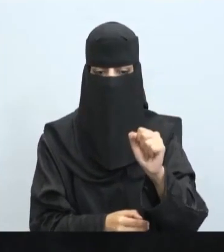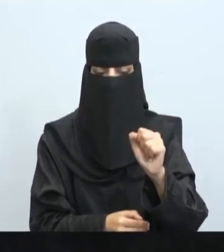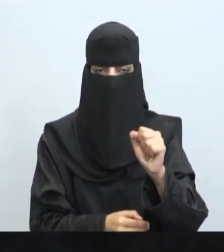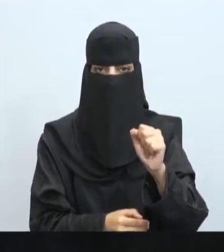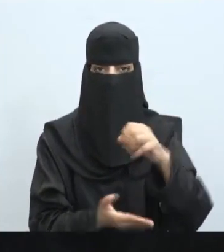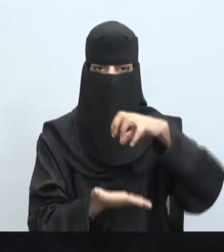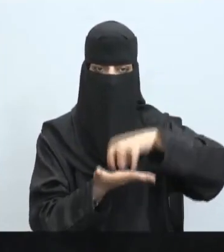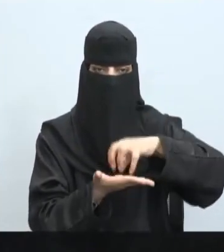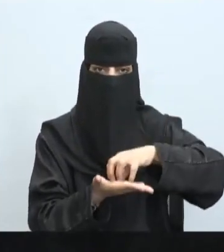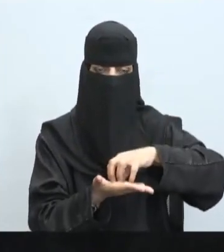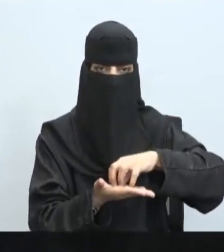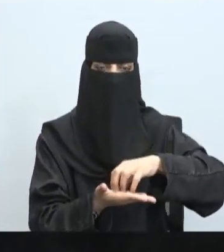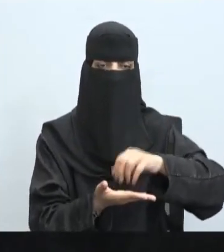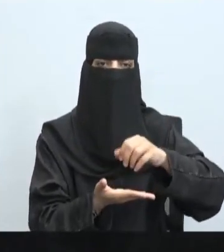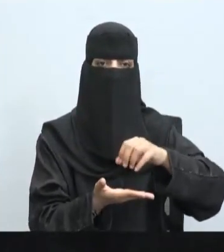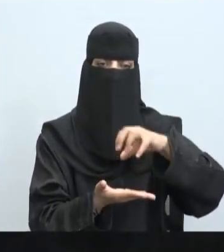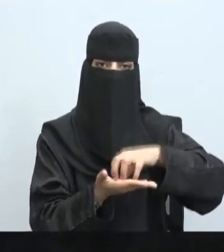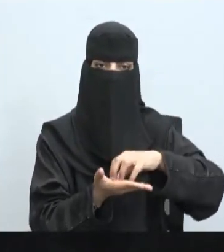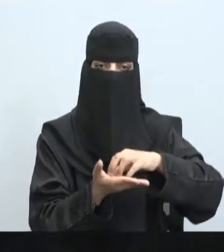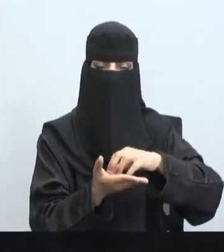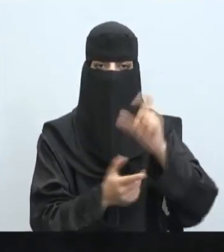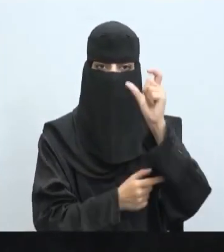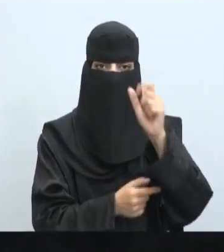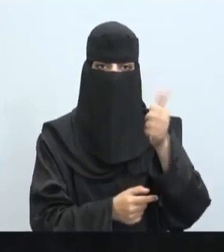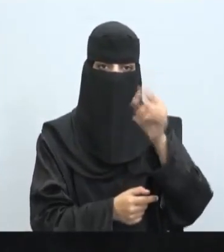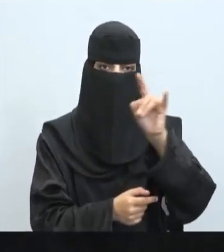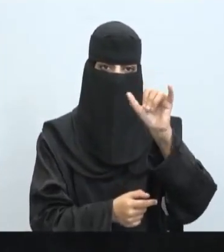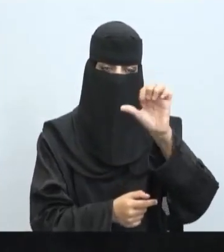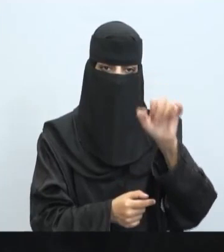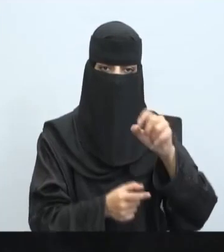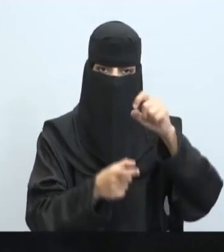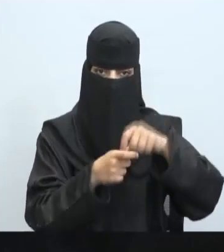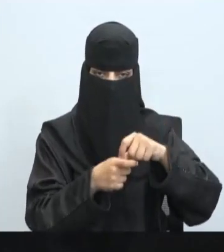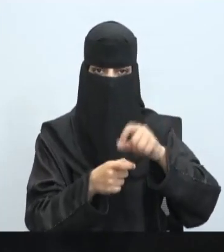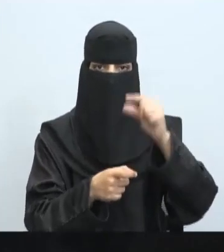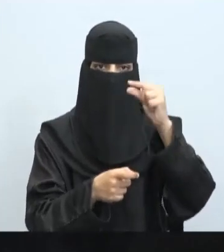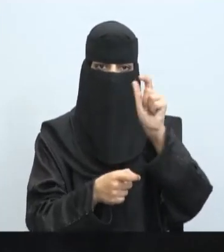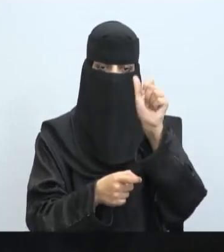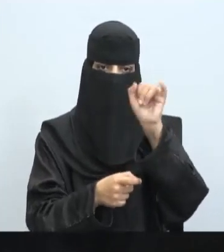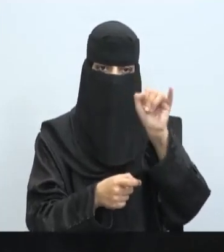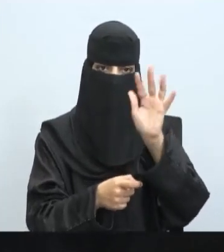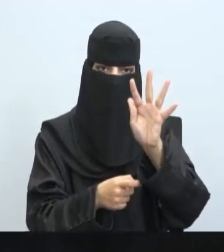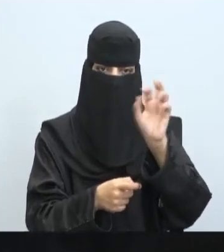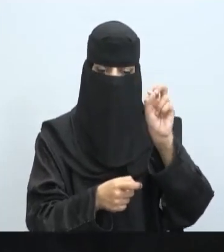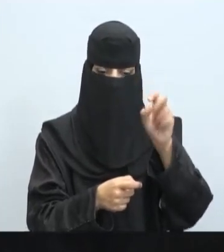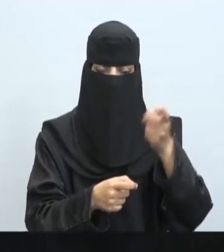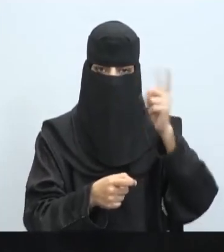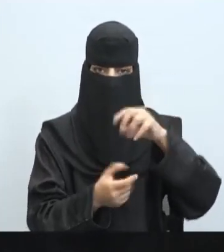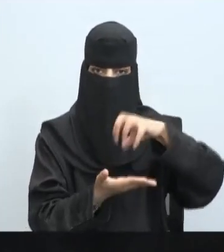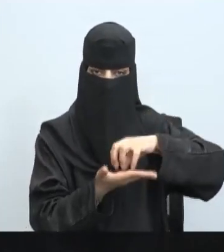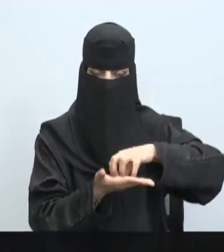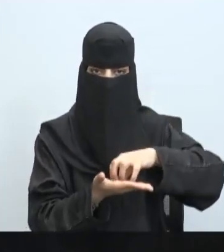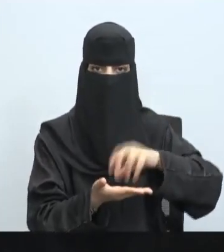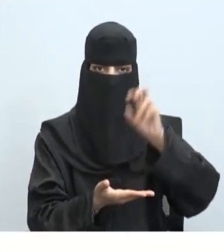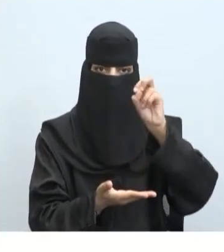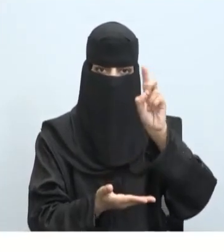الجامع الاموي في دمشق ومسجد قبه الصخره في فلسطين